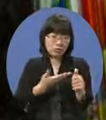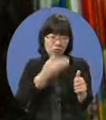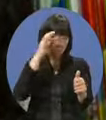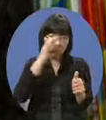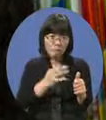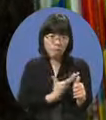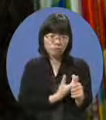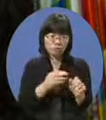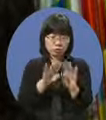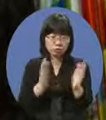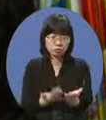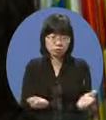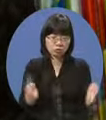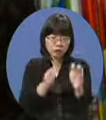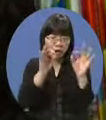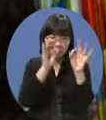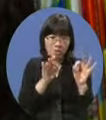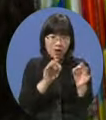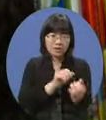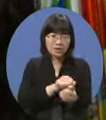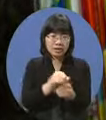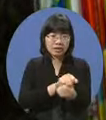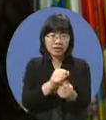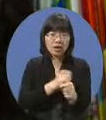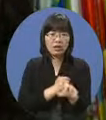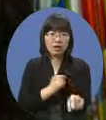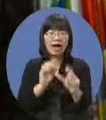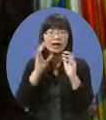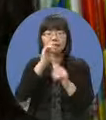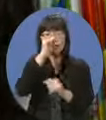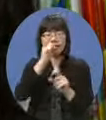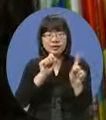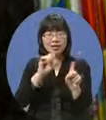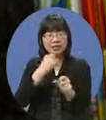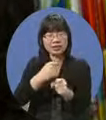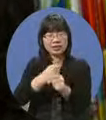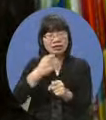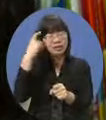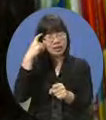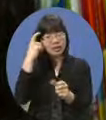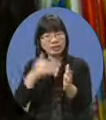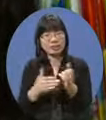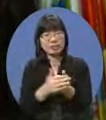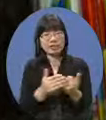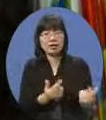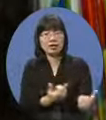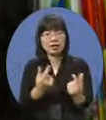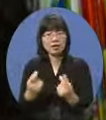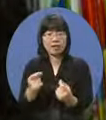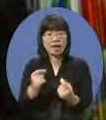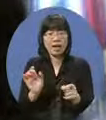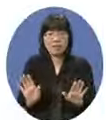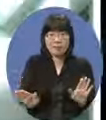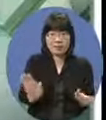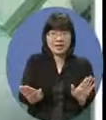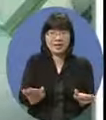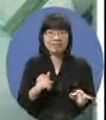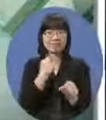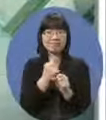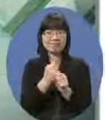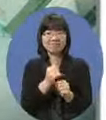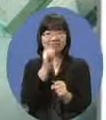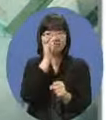거예요. 그 우유곽을 씻고 아 이거로 애들이 좋아하는 걸 뭐 하나 만들어야 되겠다 싶어서 같이 펭귄을 만들었어요.